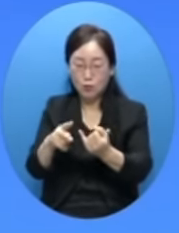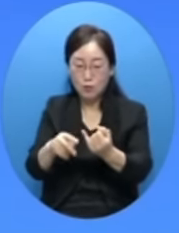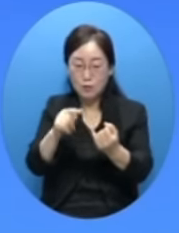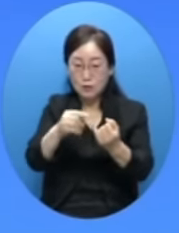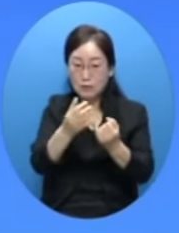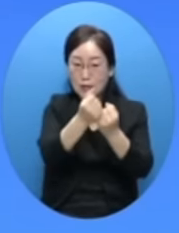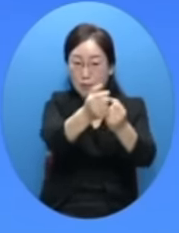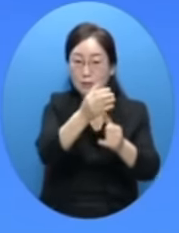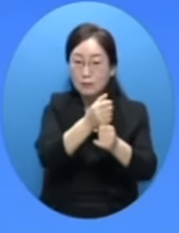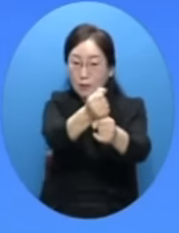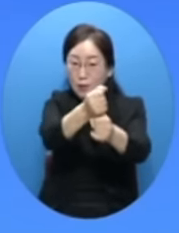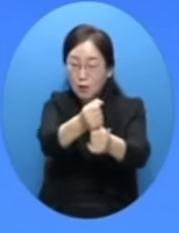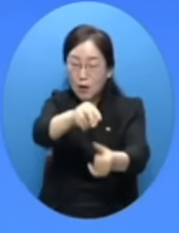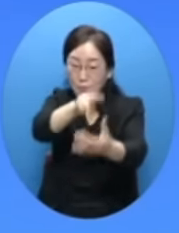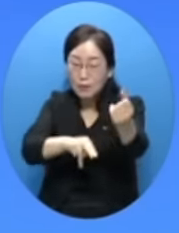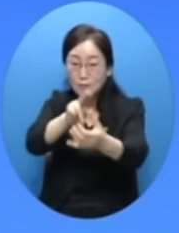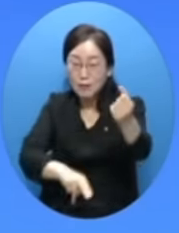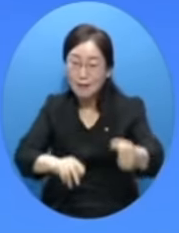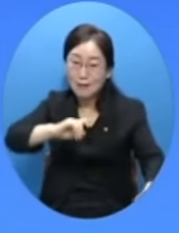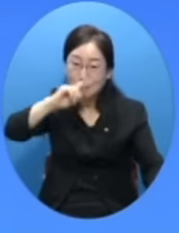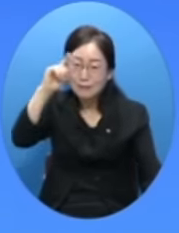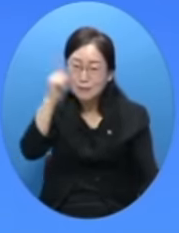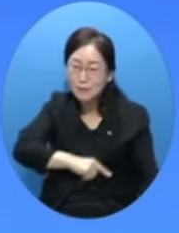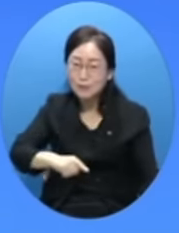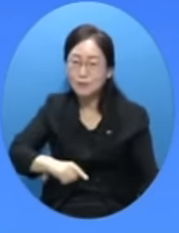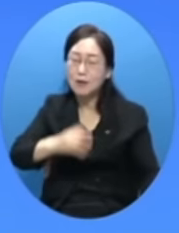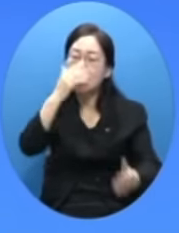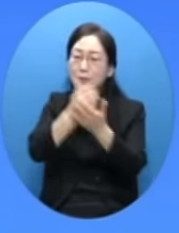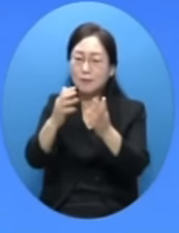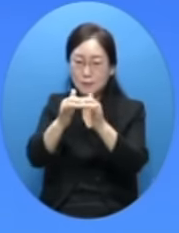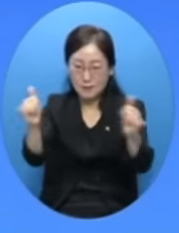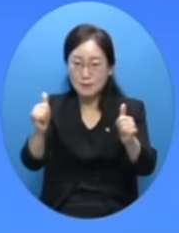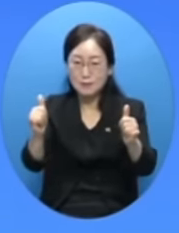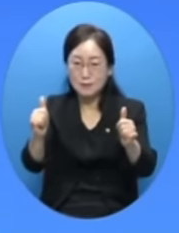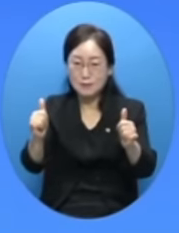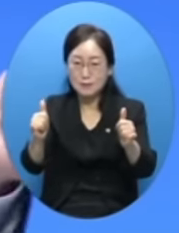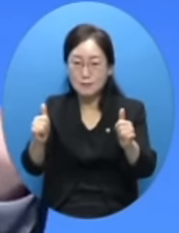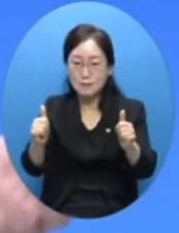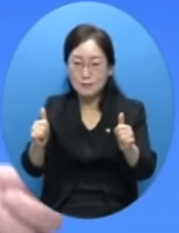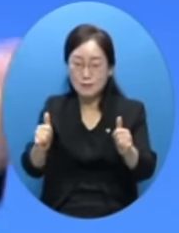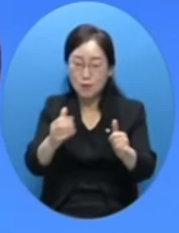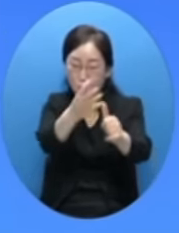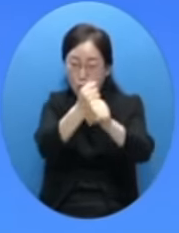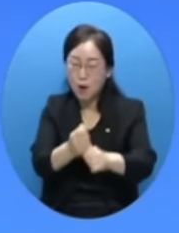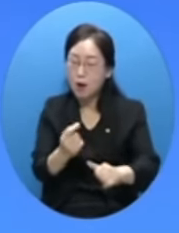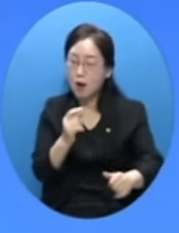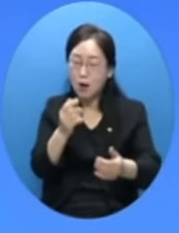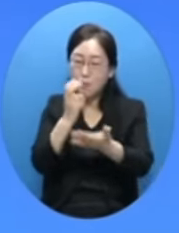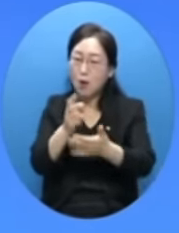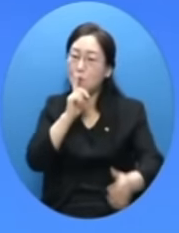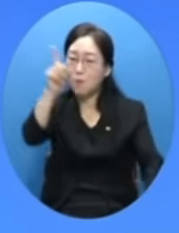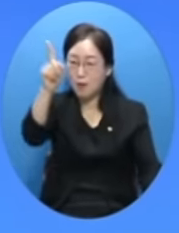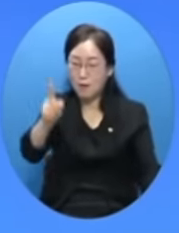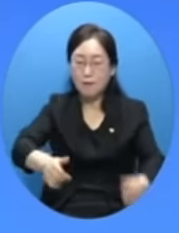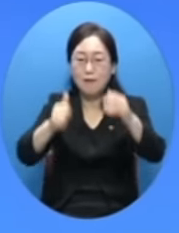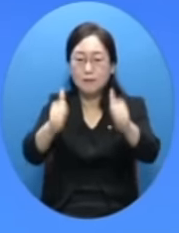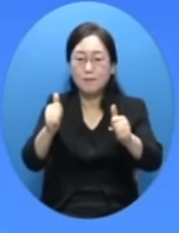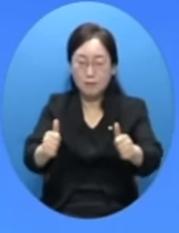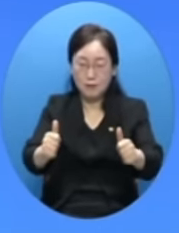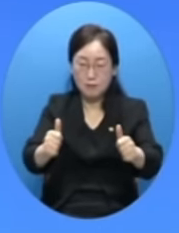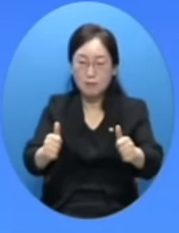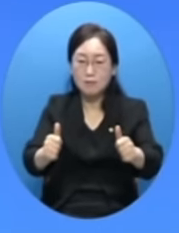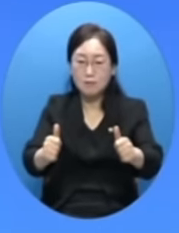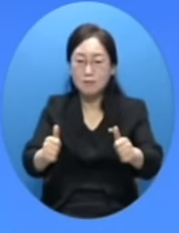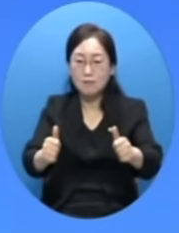그 매매하고 한 그 나쁜 범죄자들을 고발해가지고 재판 사법